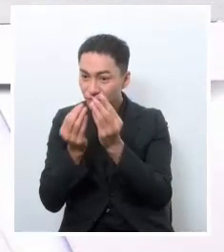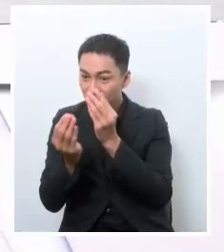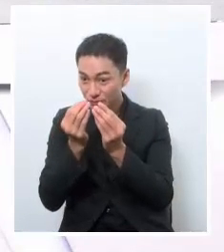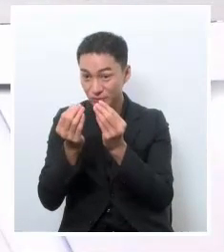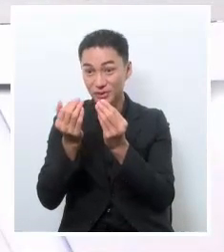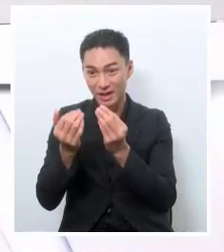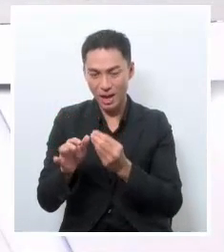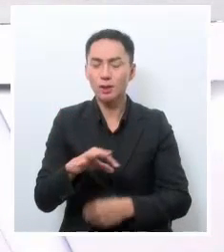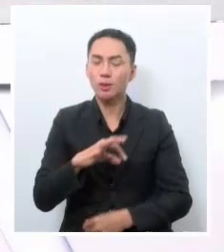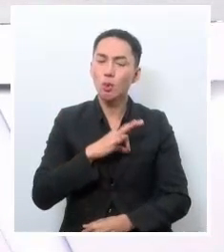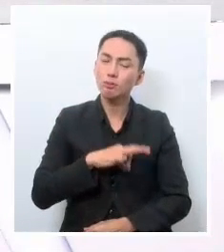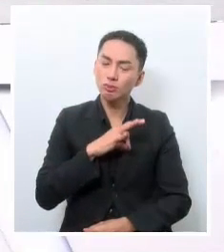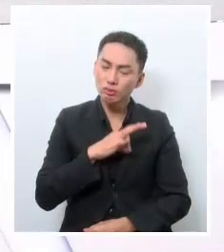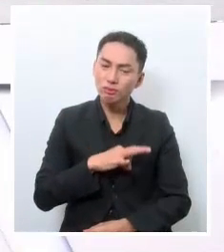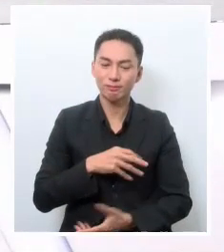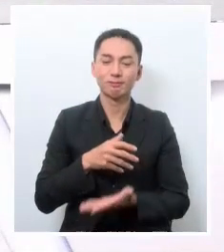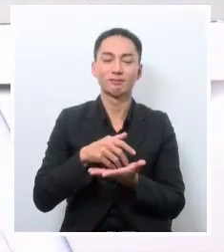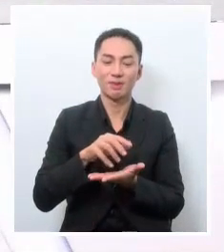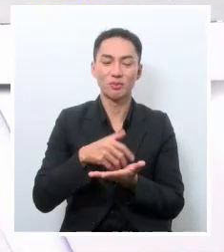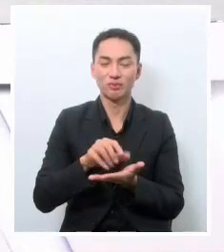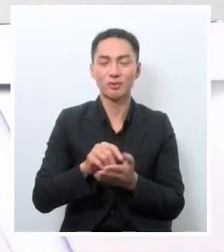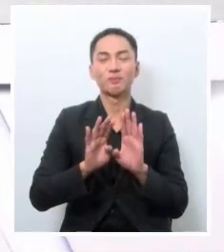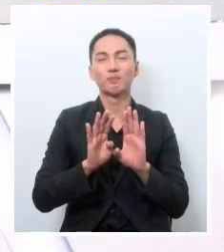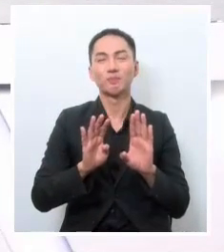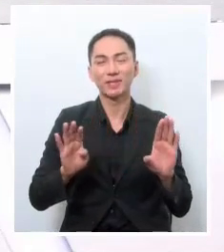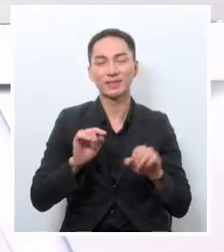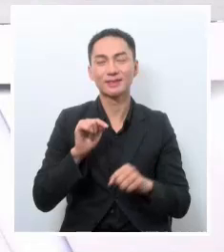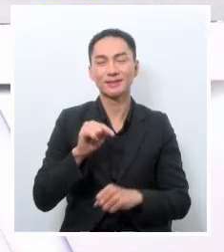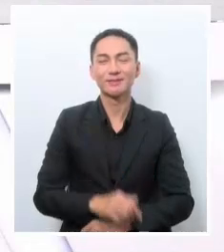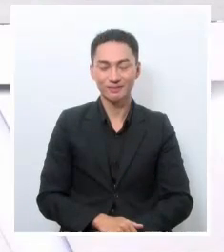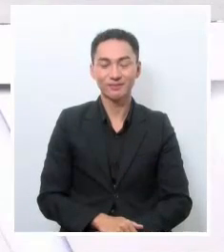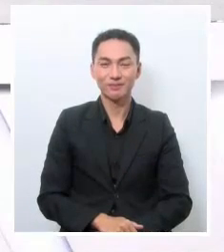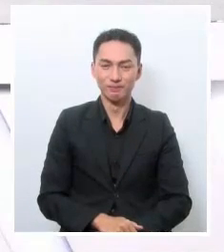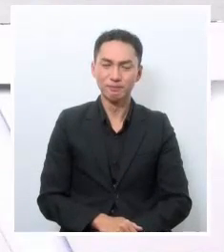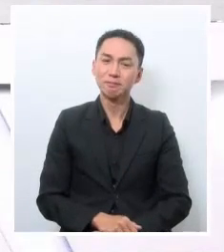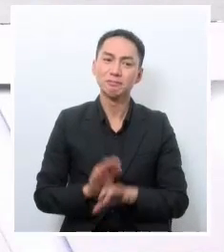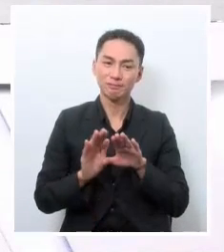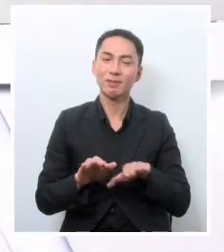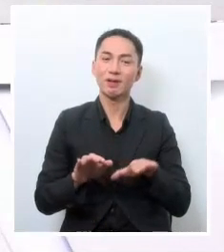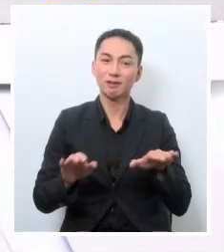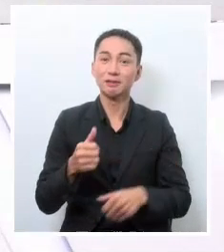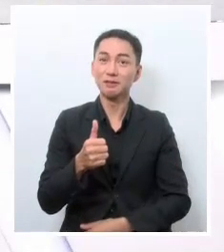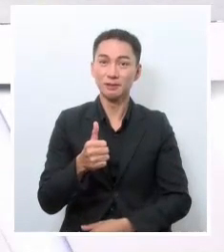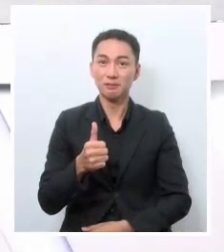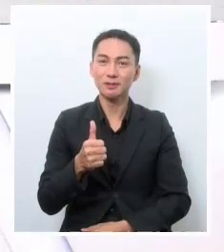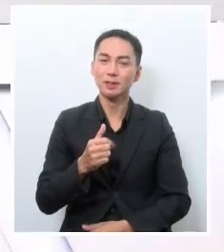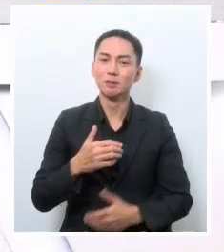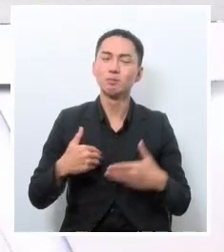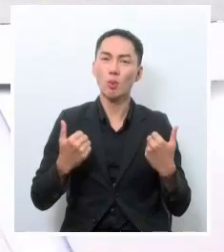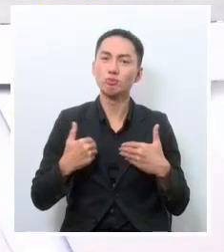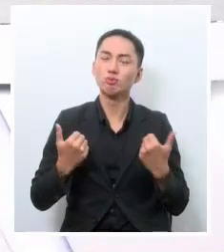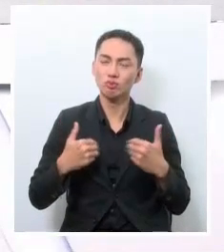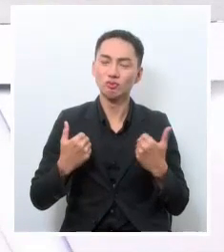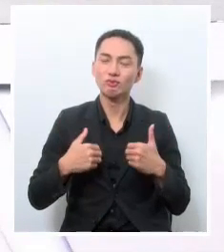ไปถึงความรู้สึกที่เกี่ยวกับอุทยานเทิดพระเกียรติบ้านหมาแข้งนั่นเองนะคะซึ่งถือว่าเด็กๆทุกคนเนี่ยเขาก็มีความสุขกับการ